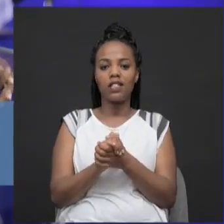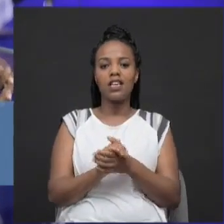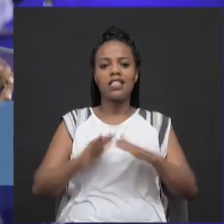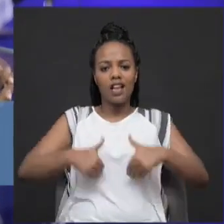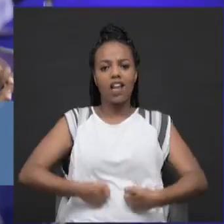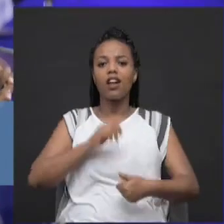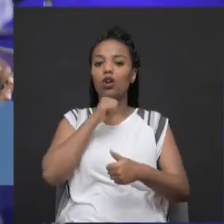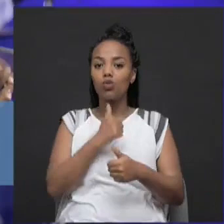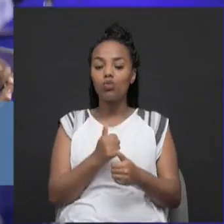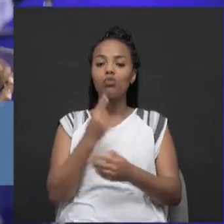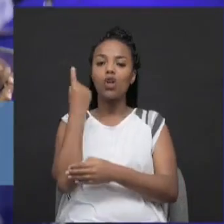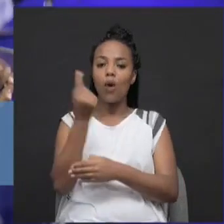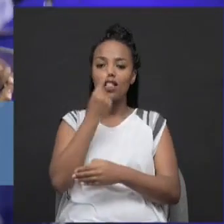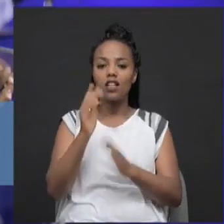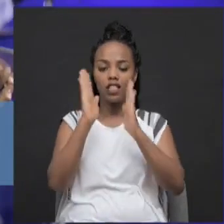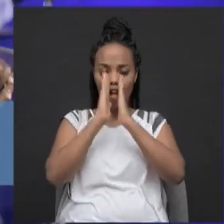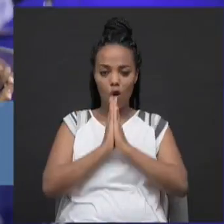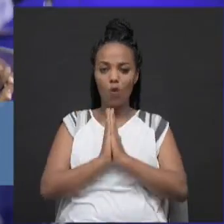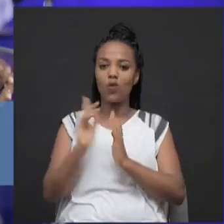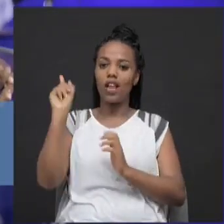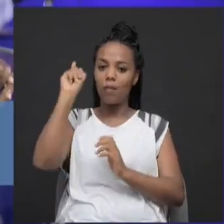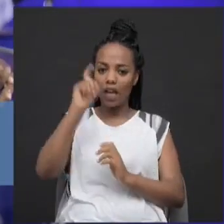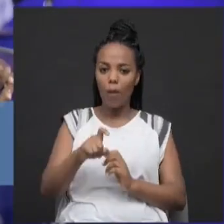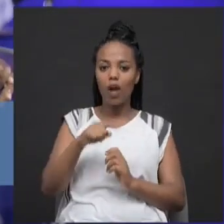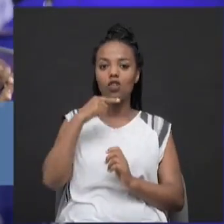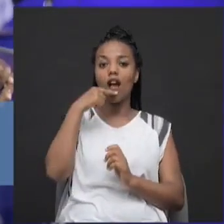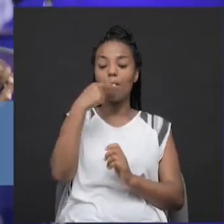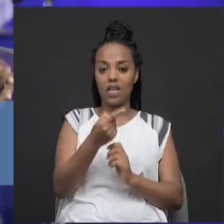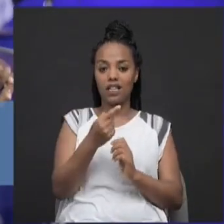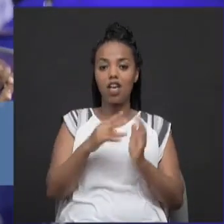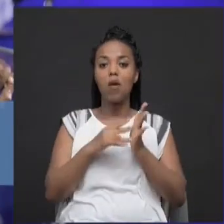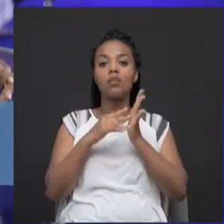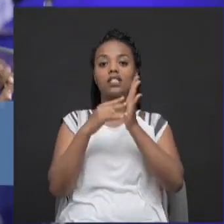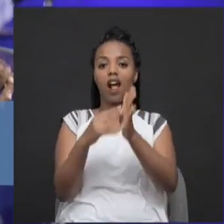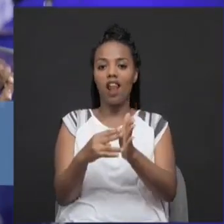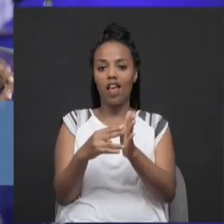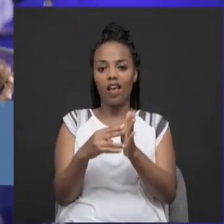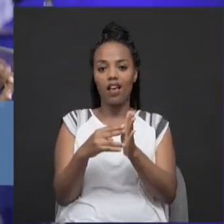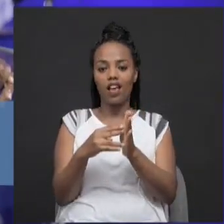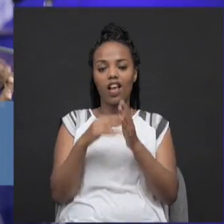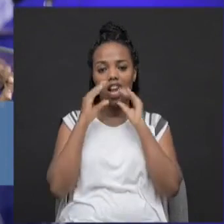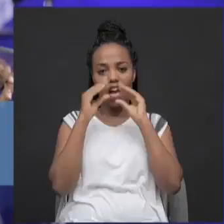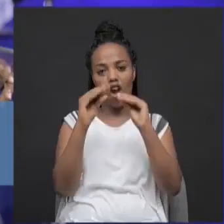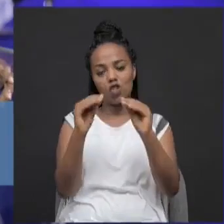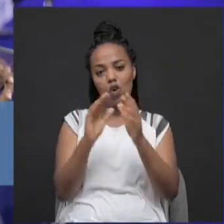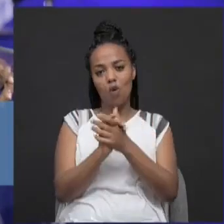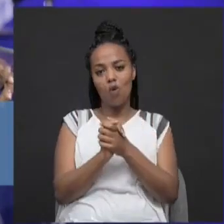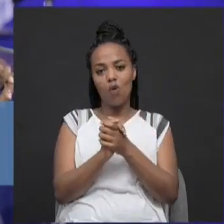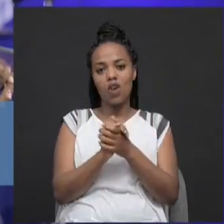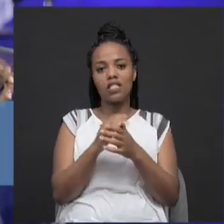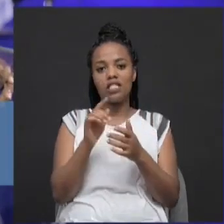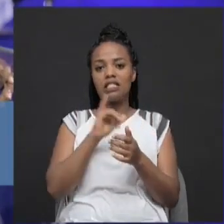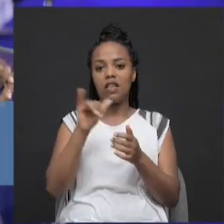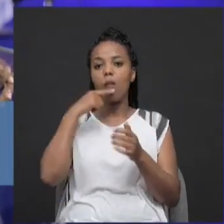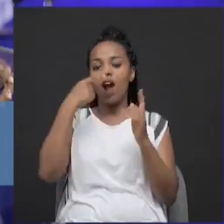ሳይታክቱም ዘወትር ሊጸልዩ እንዲገባቸው የሚል ምሳሌን ነገራቸው። እንዲህም